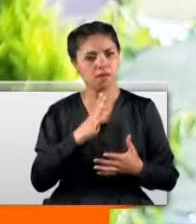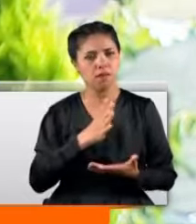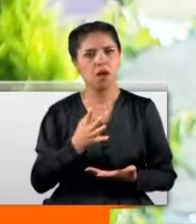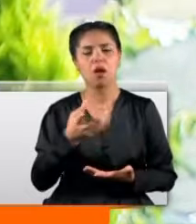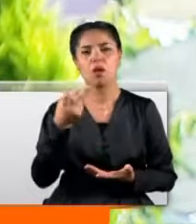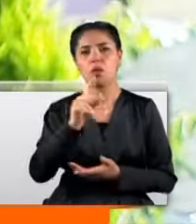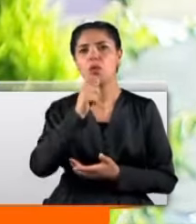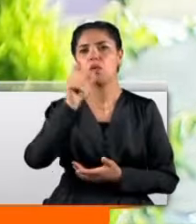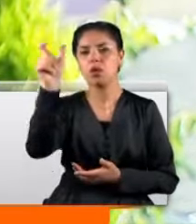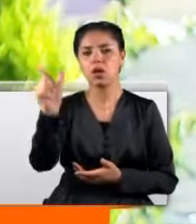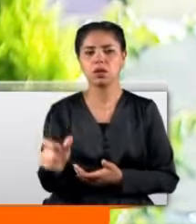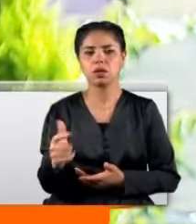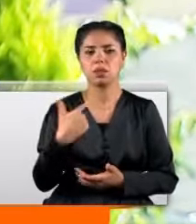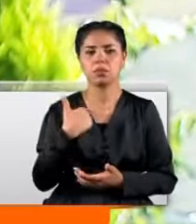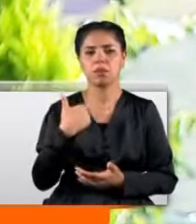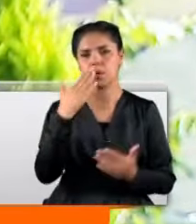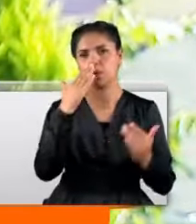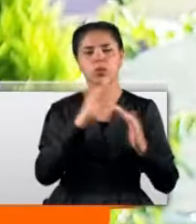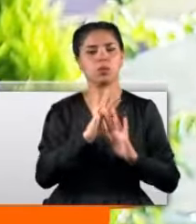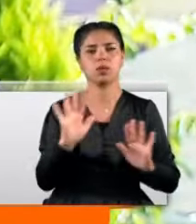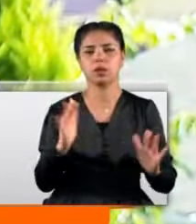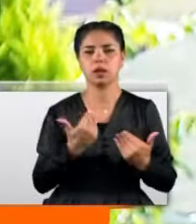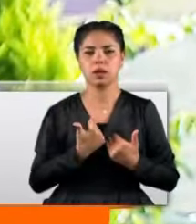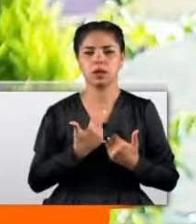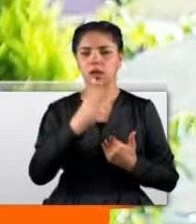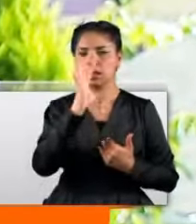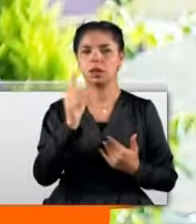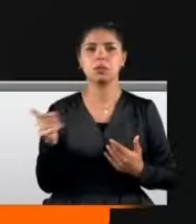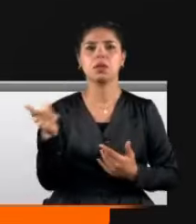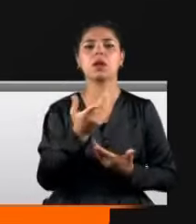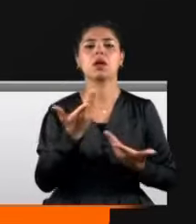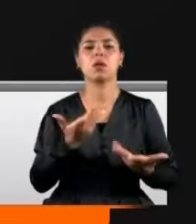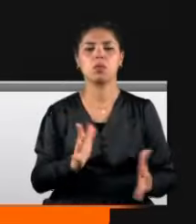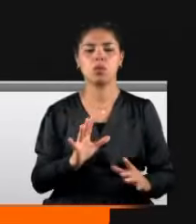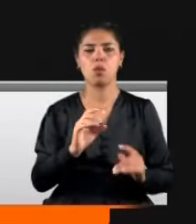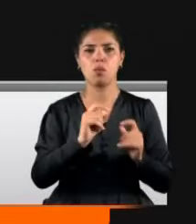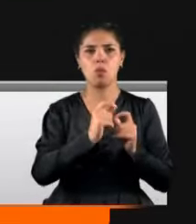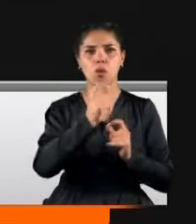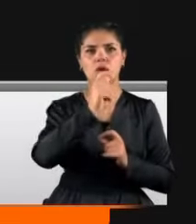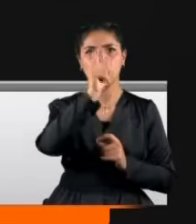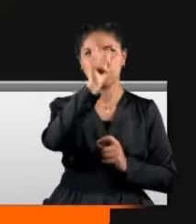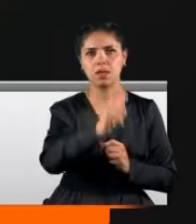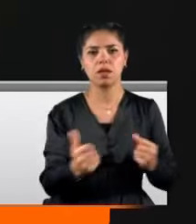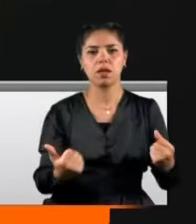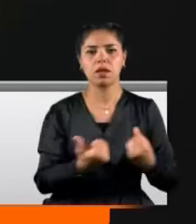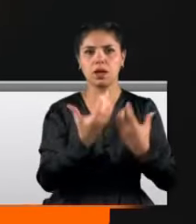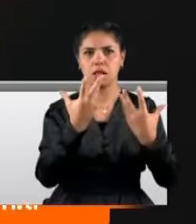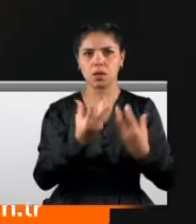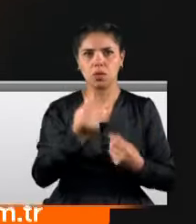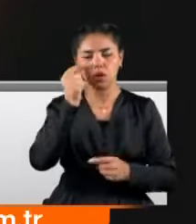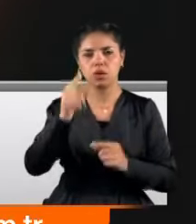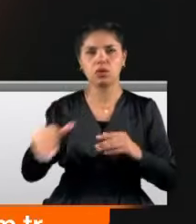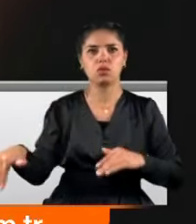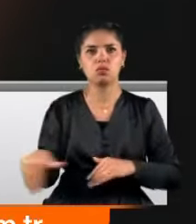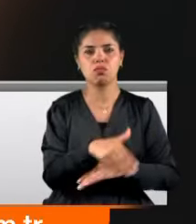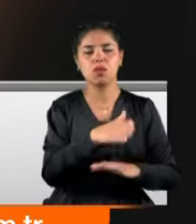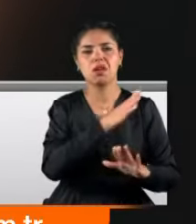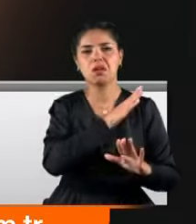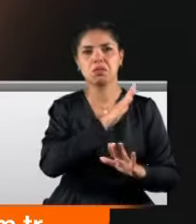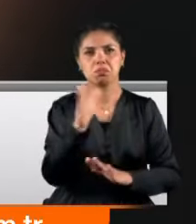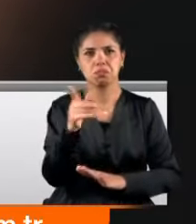yani beraberdik. Kendime yakıştıramam zaten öyle bir şeyi. Kimse de kabul etmez yani. Bülent Cihan Timur kazaya karışanların yaşadığı mahalleyi